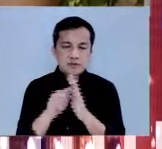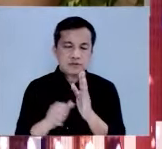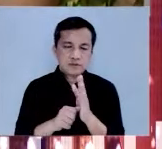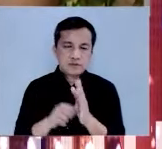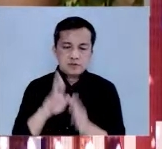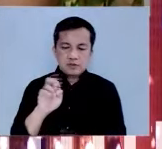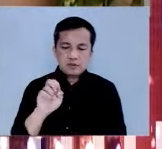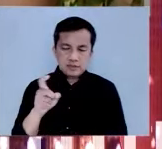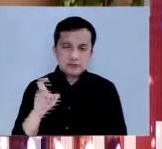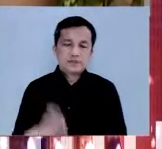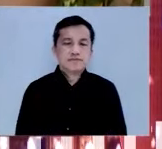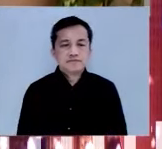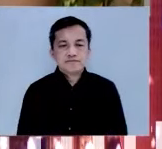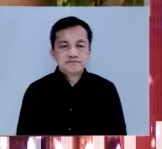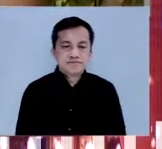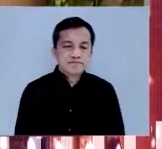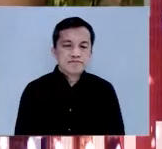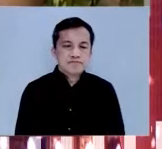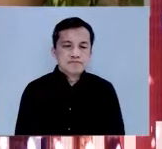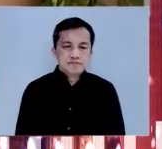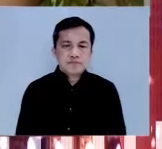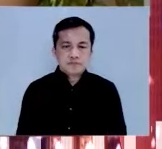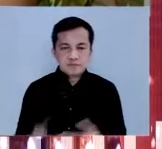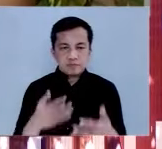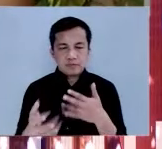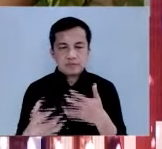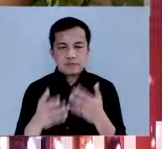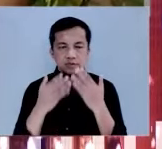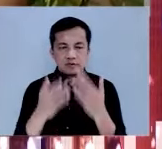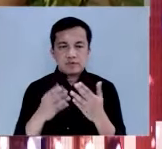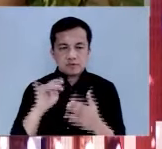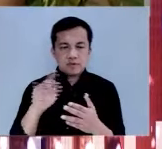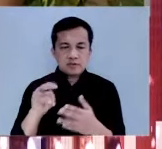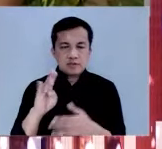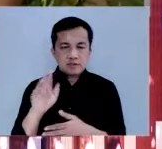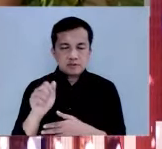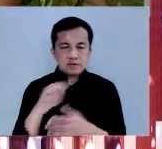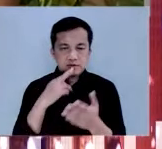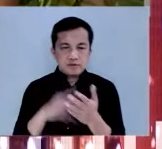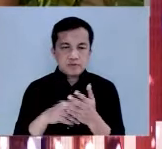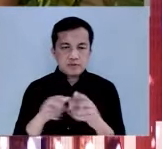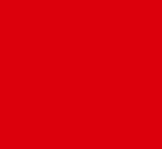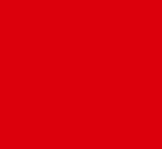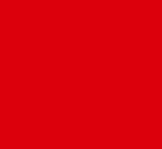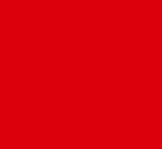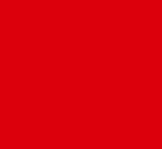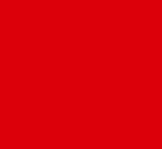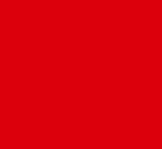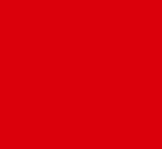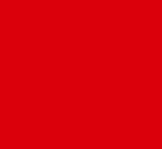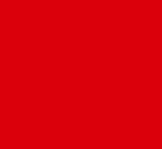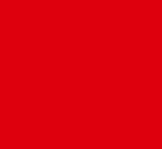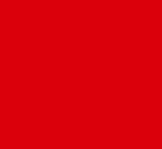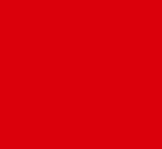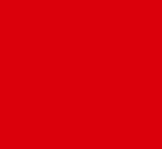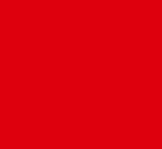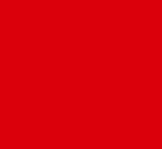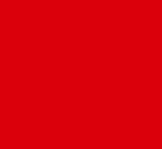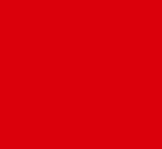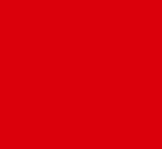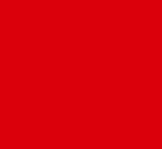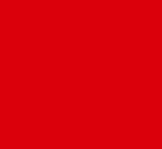dianco ng COMELEC Anyway Maraming salamat Brian basa reporting live from porak Pampanga mga kapatid Ed